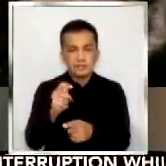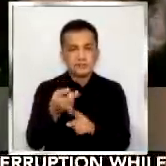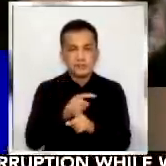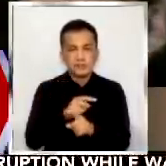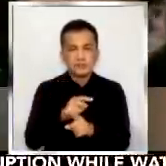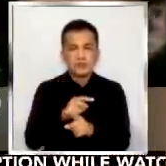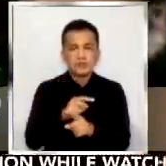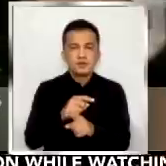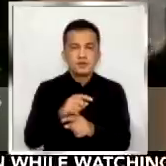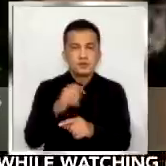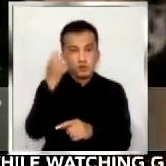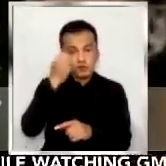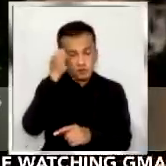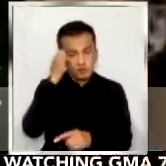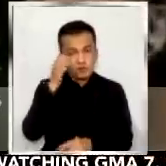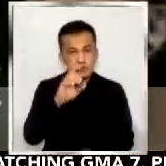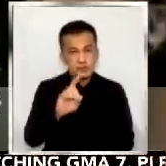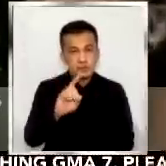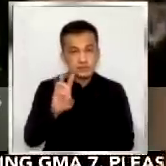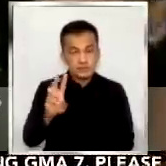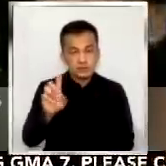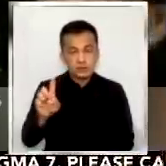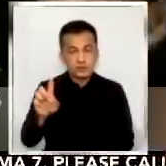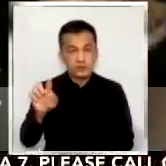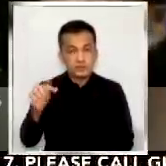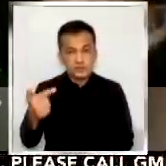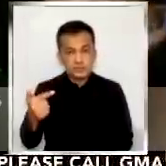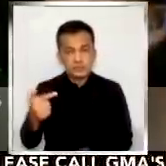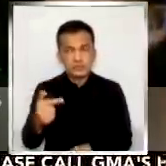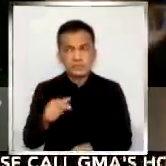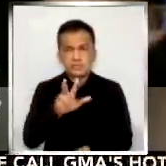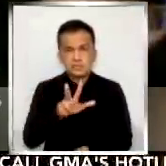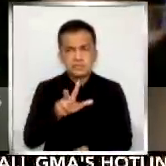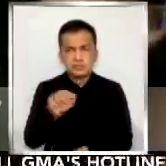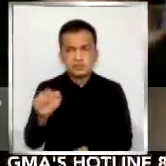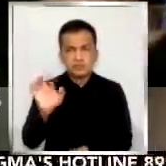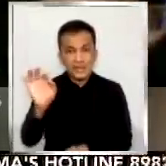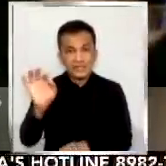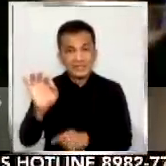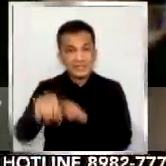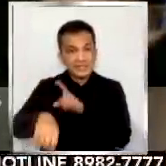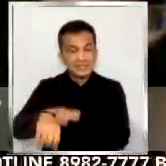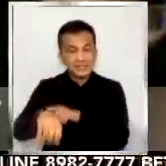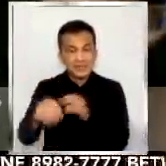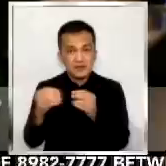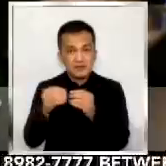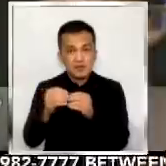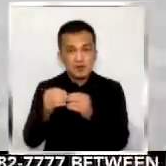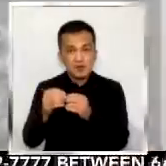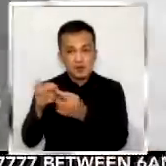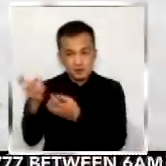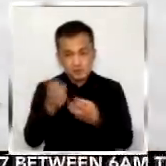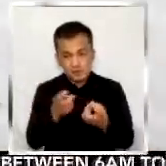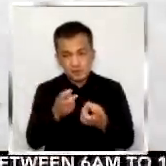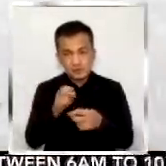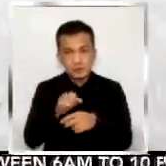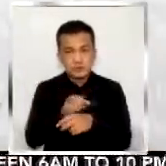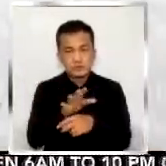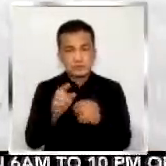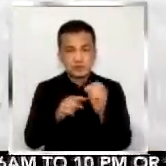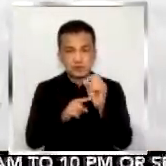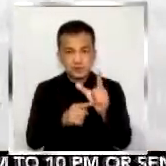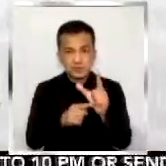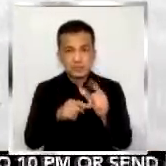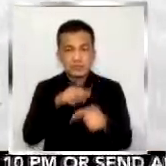this was actually worse. It was 3 to 9 times more infectious than the original virus po. Ang naturang